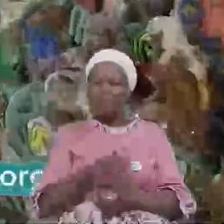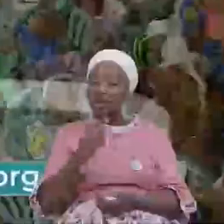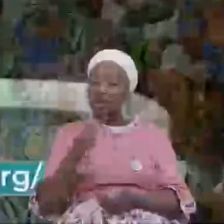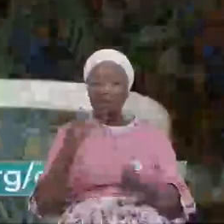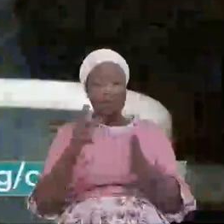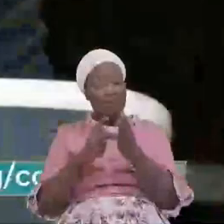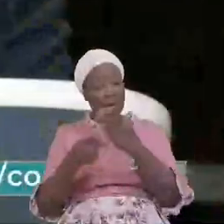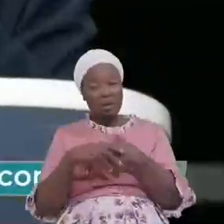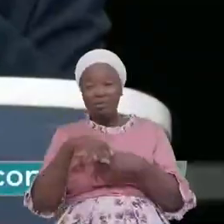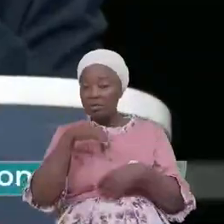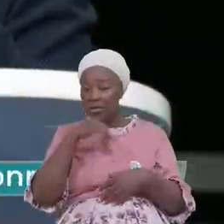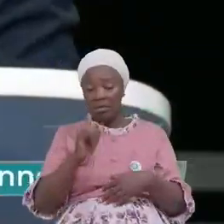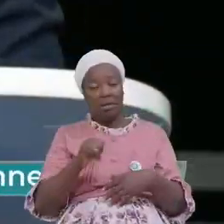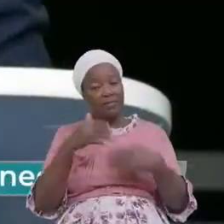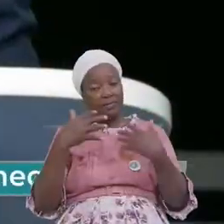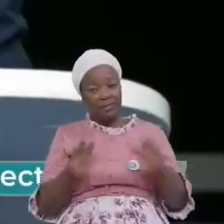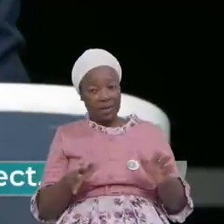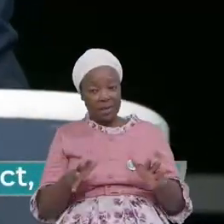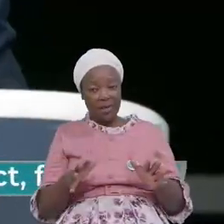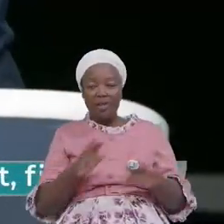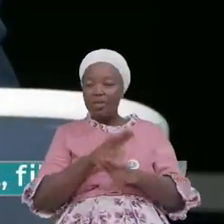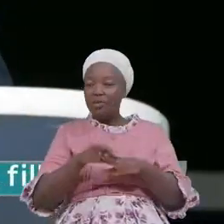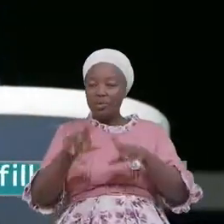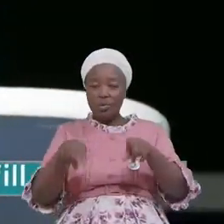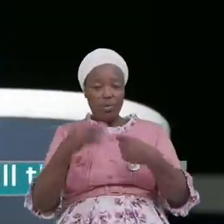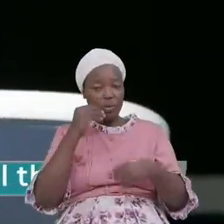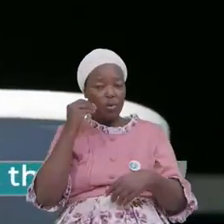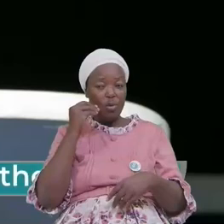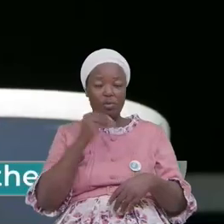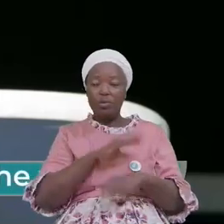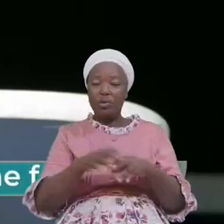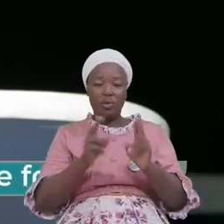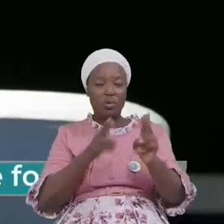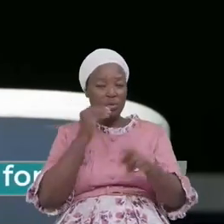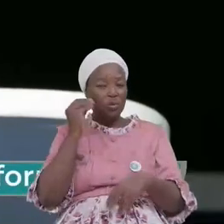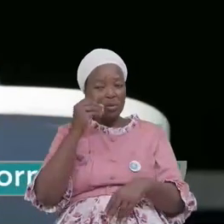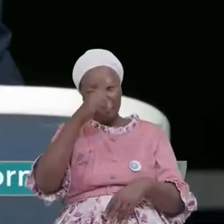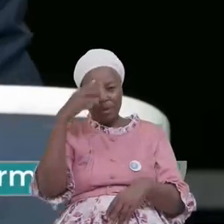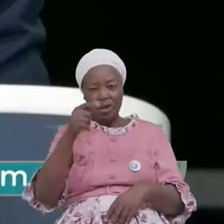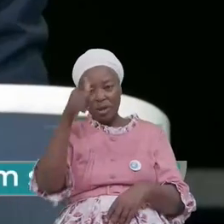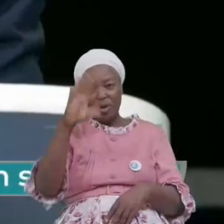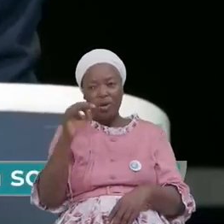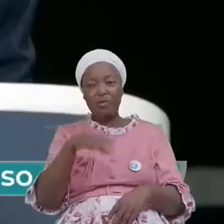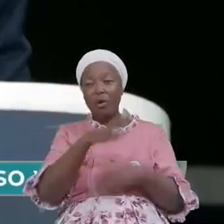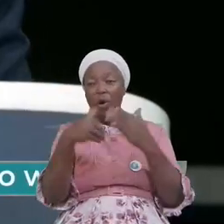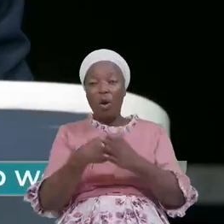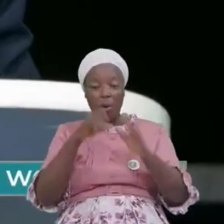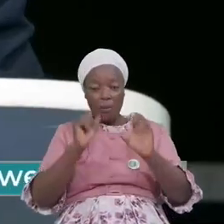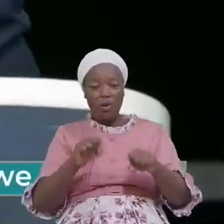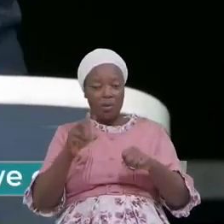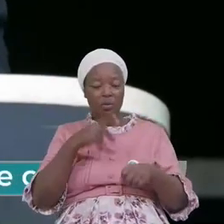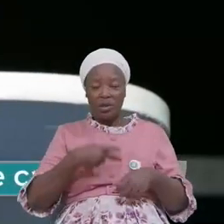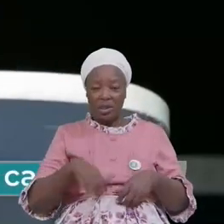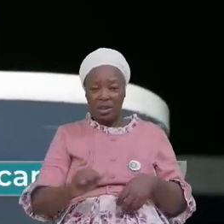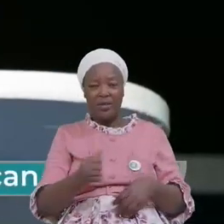Nous n'avons pas encore fini. Le Dieu de toutes les possibilités veut encore vous visiter aujourd'hui par